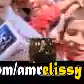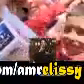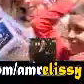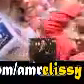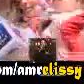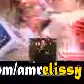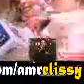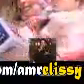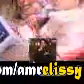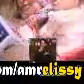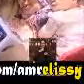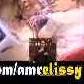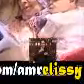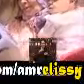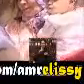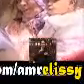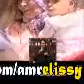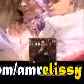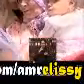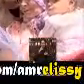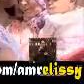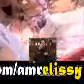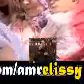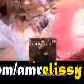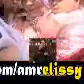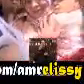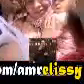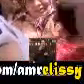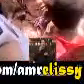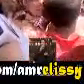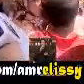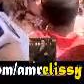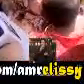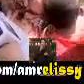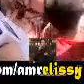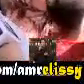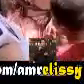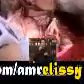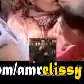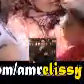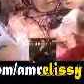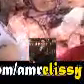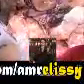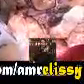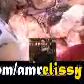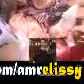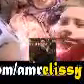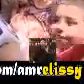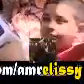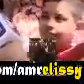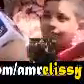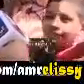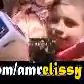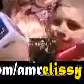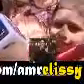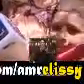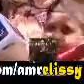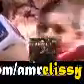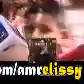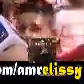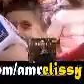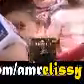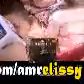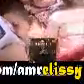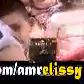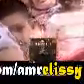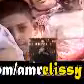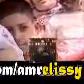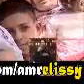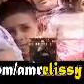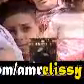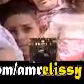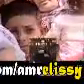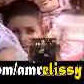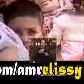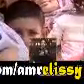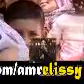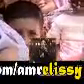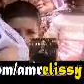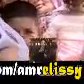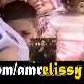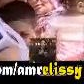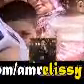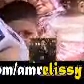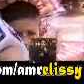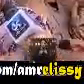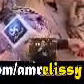جامد وما بتوصلش لنا مثلا، يعني فوق ما بتوصلش تحت حتى، نملى بقى من الطرمبات